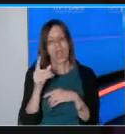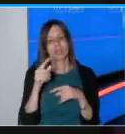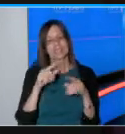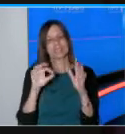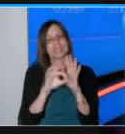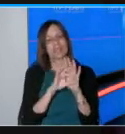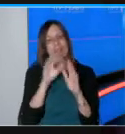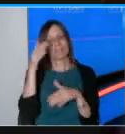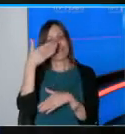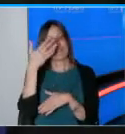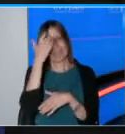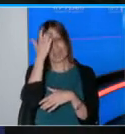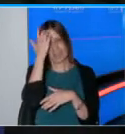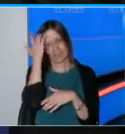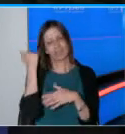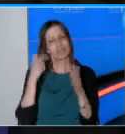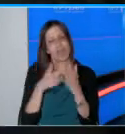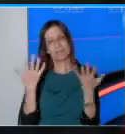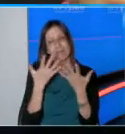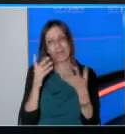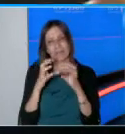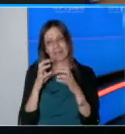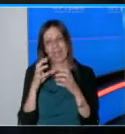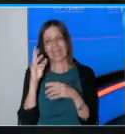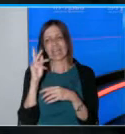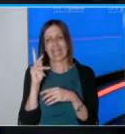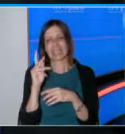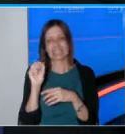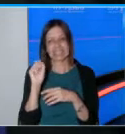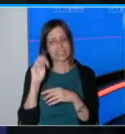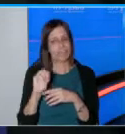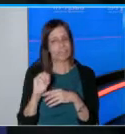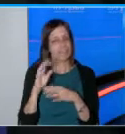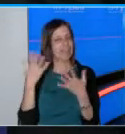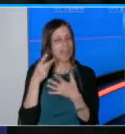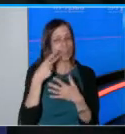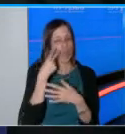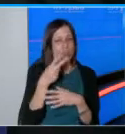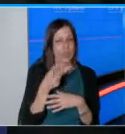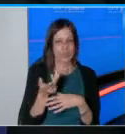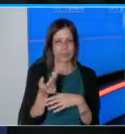בסמל מדינה לאור מה שקרה בכפר קאסם. איך אתה רואה את זה?